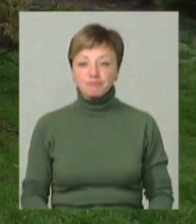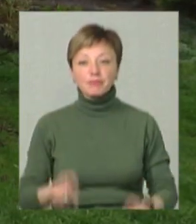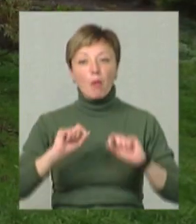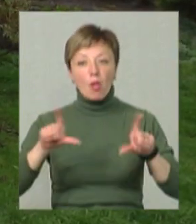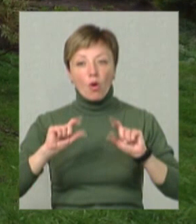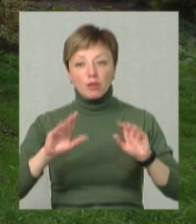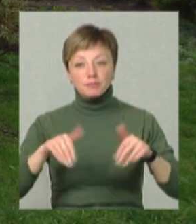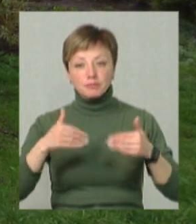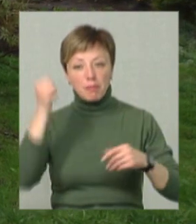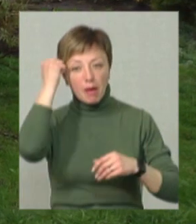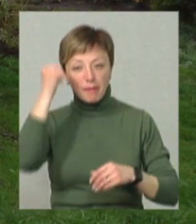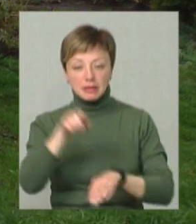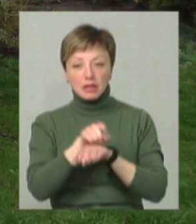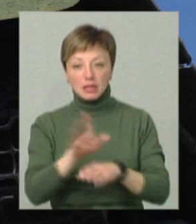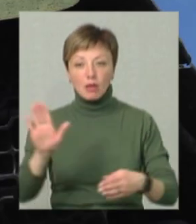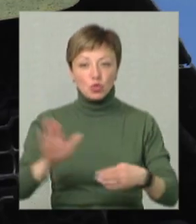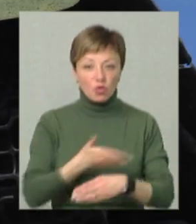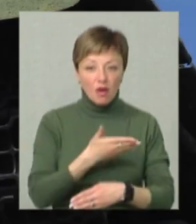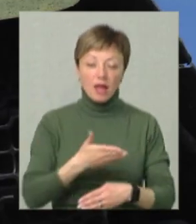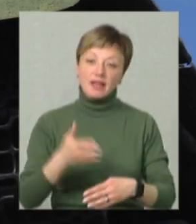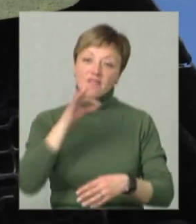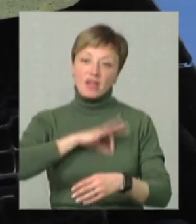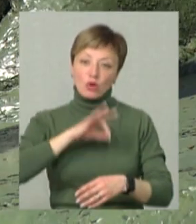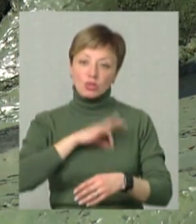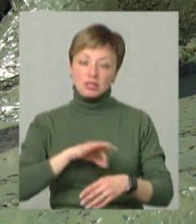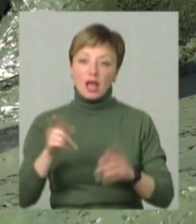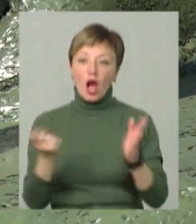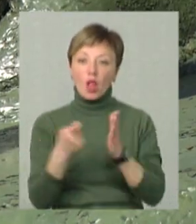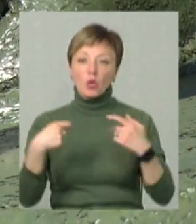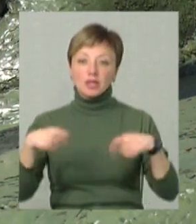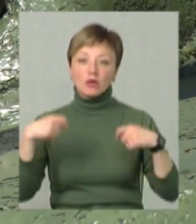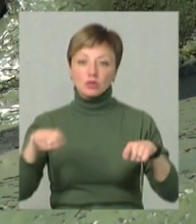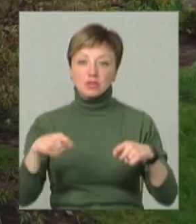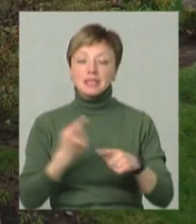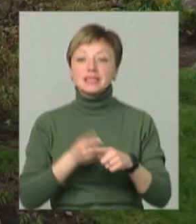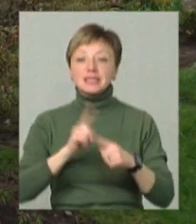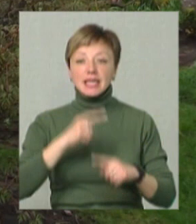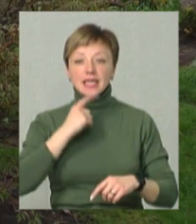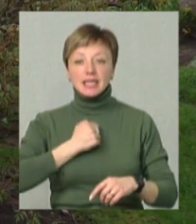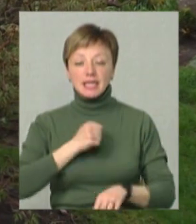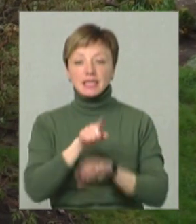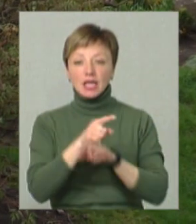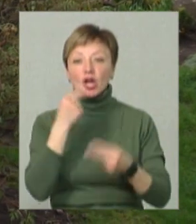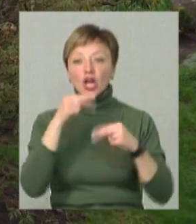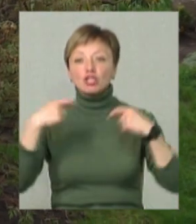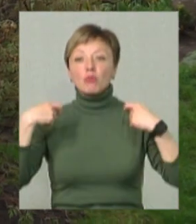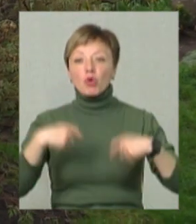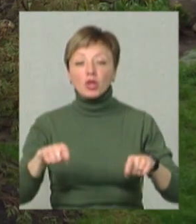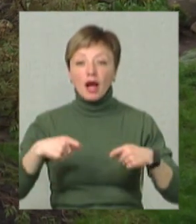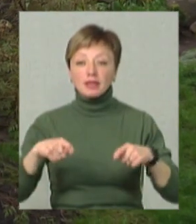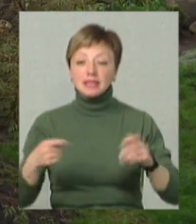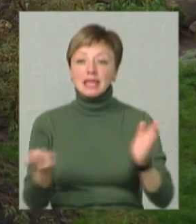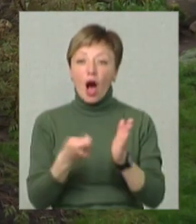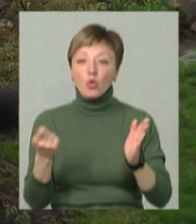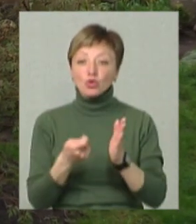Андрій Попик пропонує все ж пам'ятник танк демонтувати та використати як лот на аукціоні. Ось цей радянський танк краще взяти продати